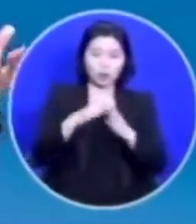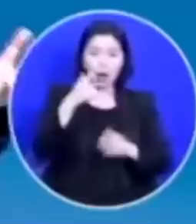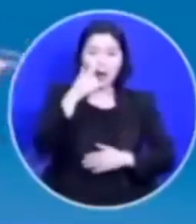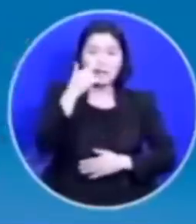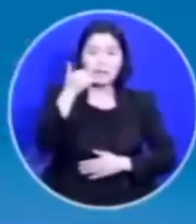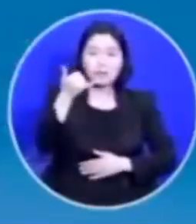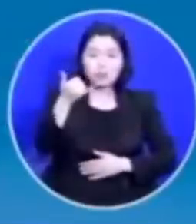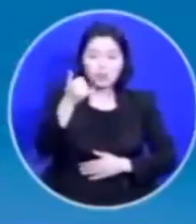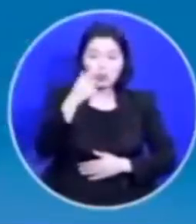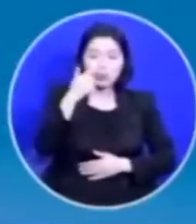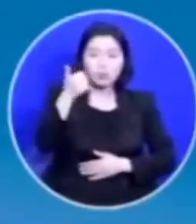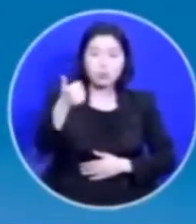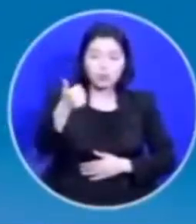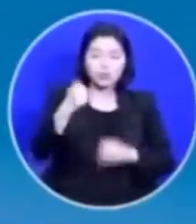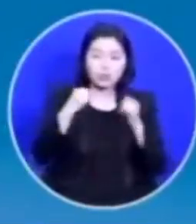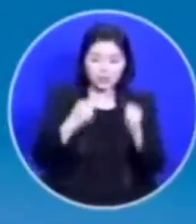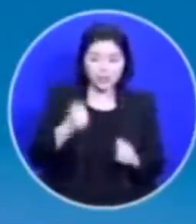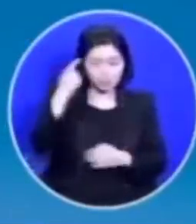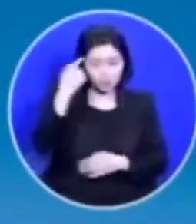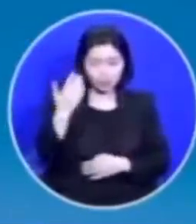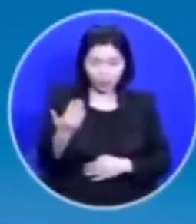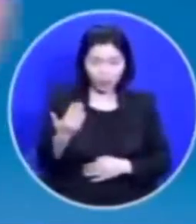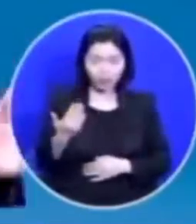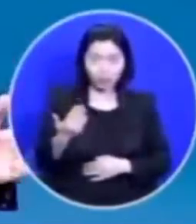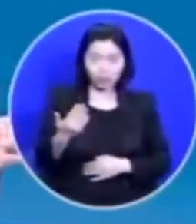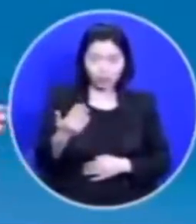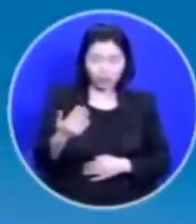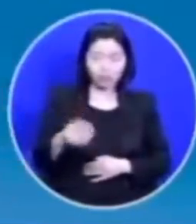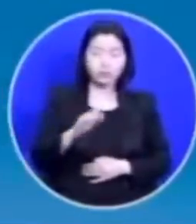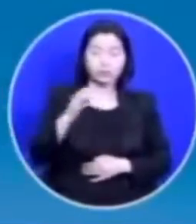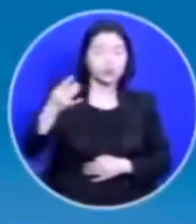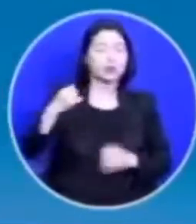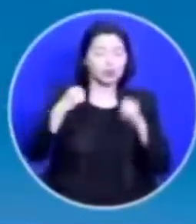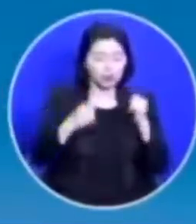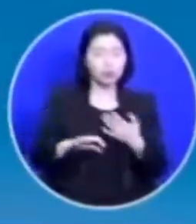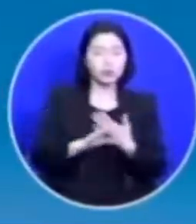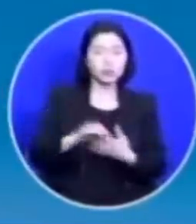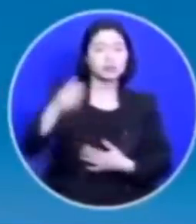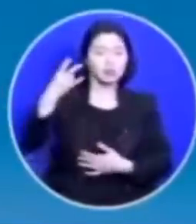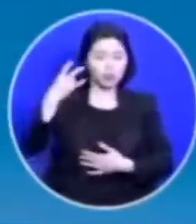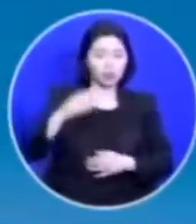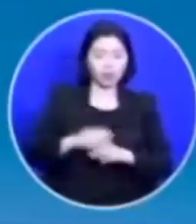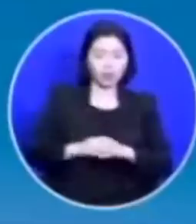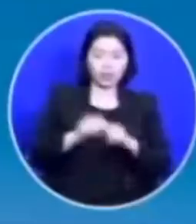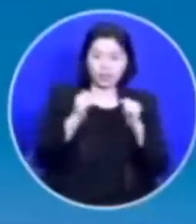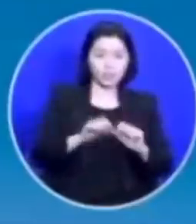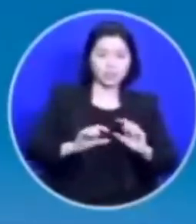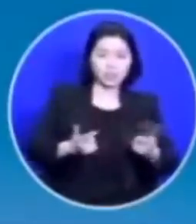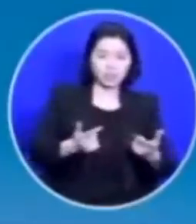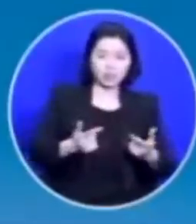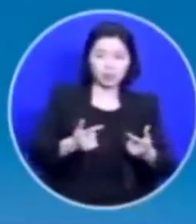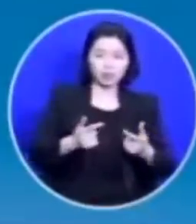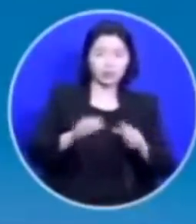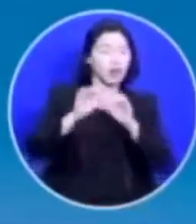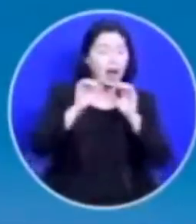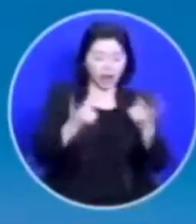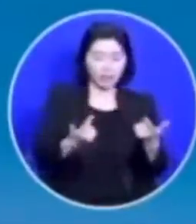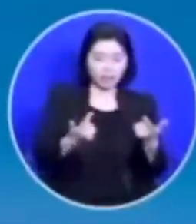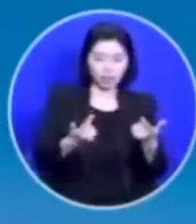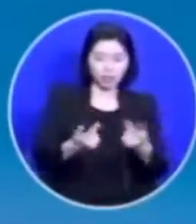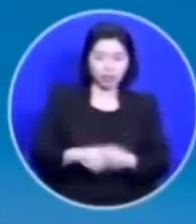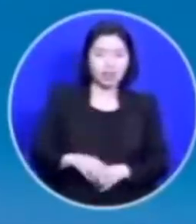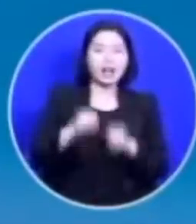계십니까 그러면 계시면 계신 거고 우리 집에 안계심 안계신 거지 계시다고